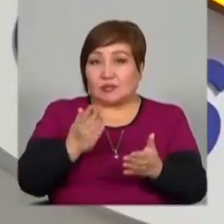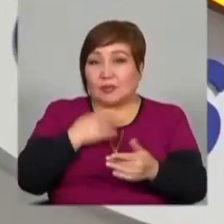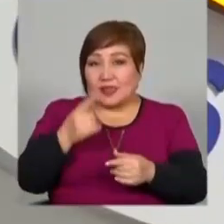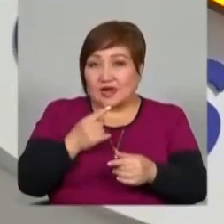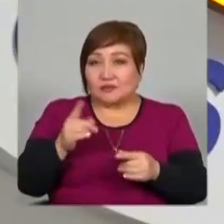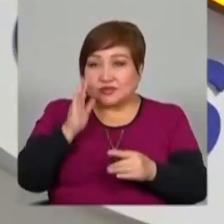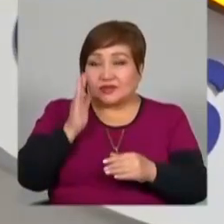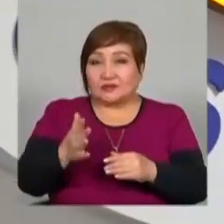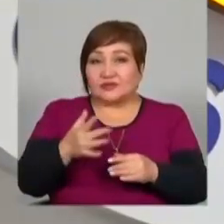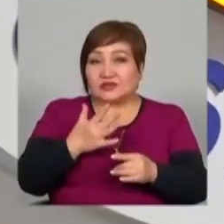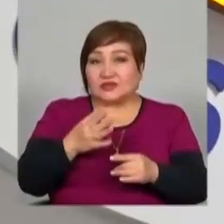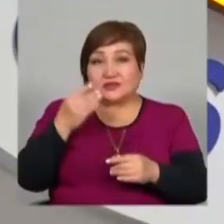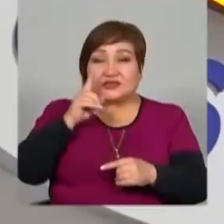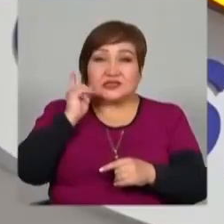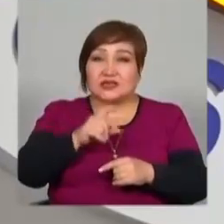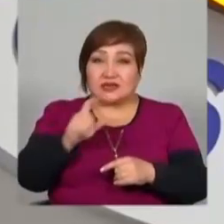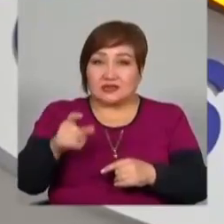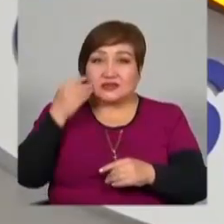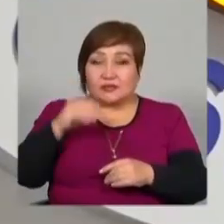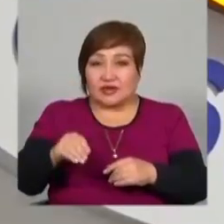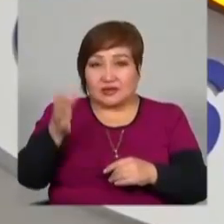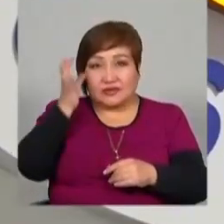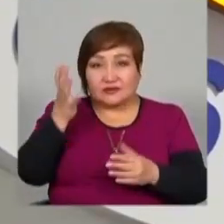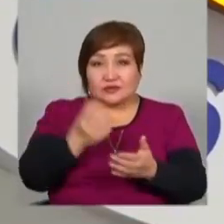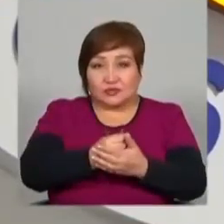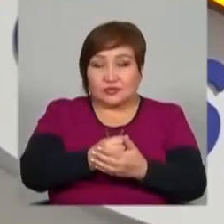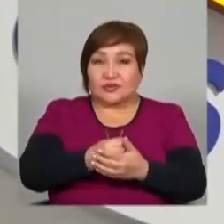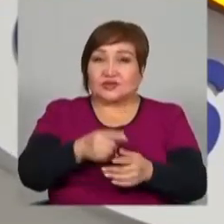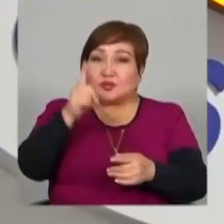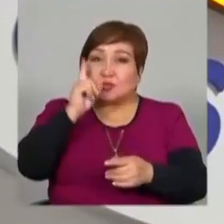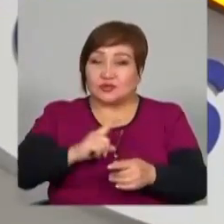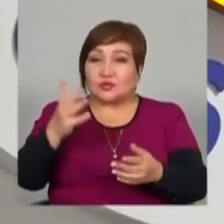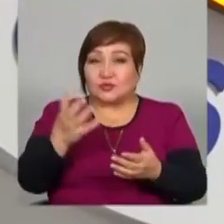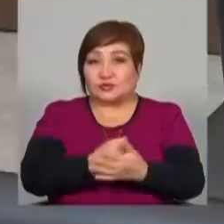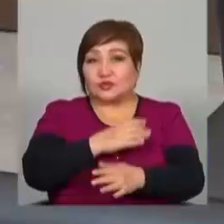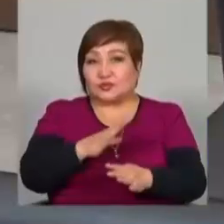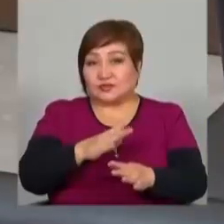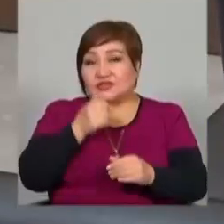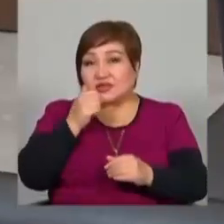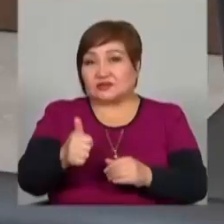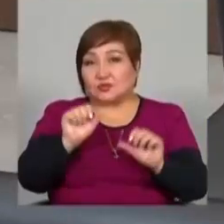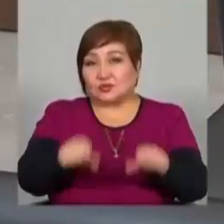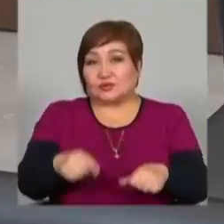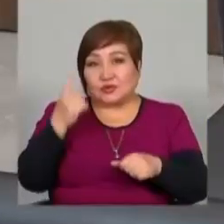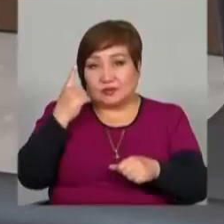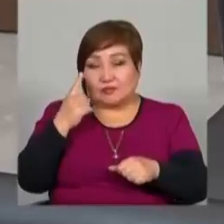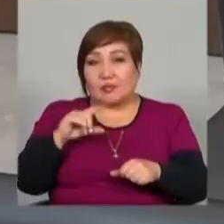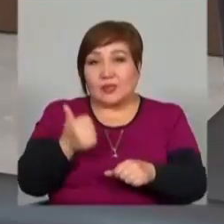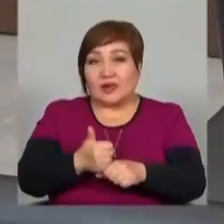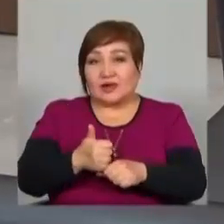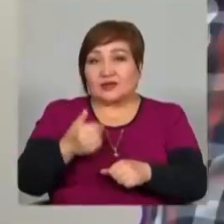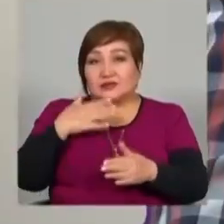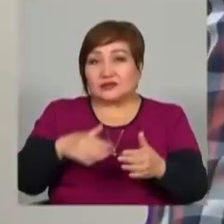сапалы білім алуына қол жетімді болуына өте жақсы мүмкіндік деп ойлаймын. Жалпы жол активтерінің ұлттық